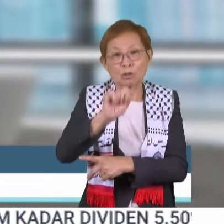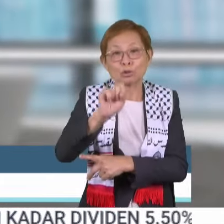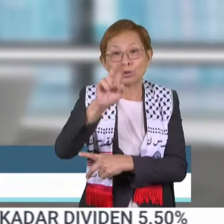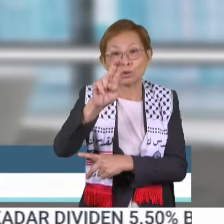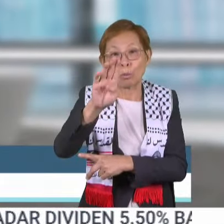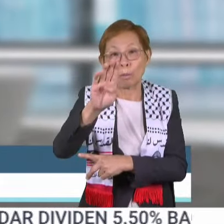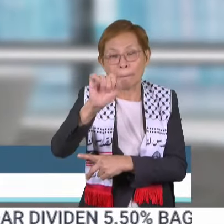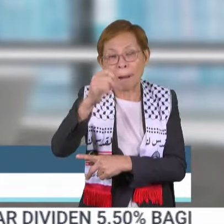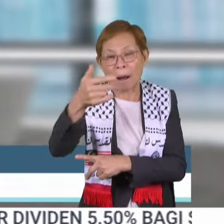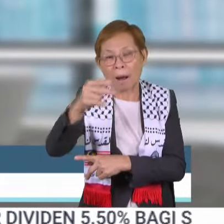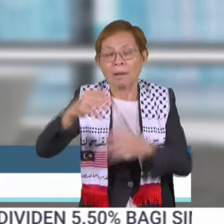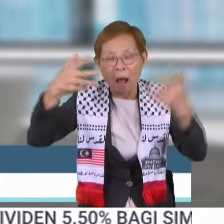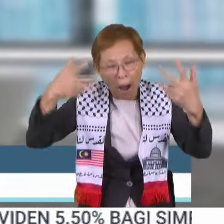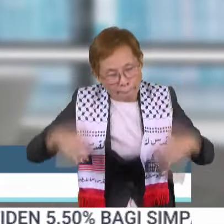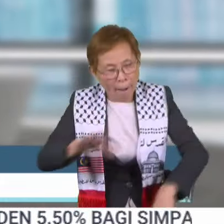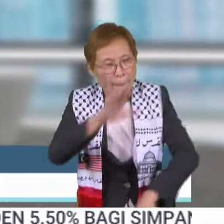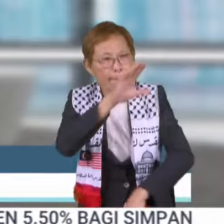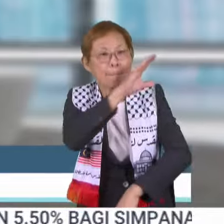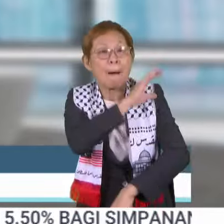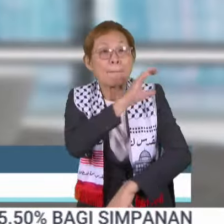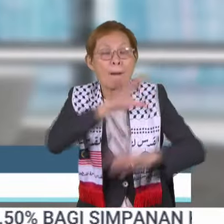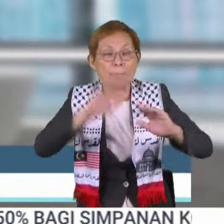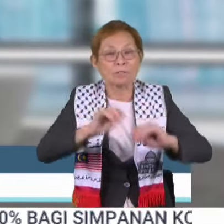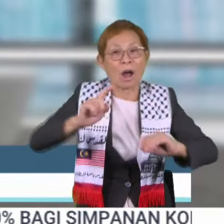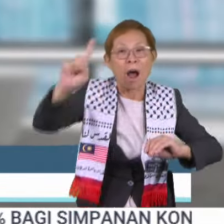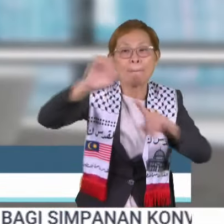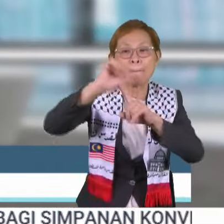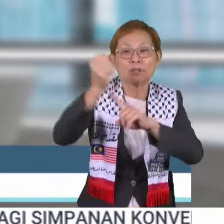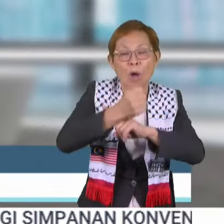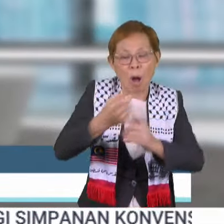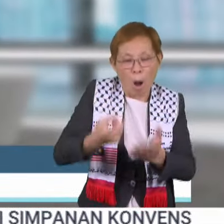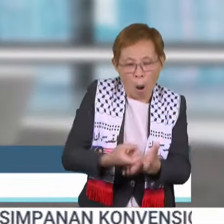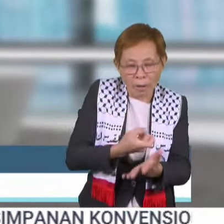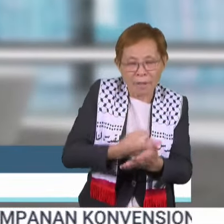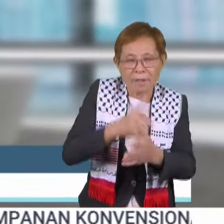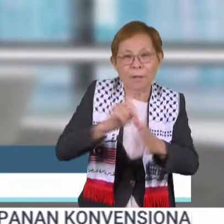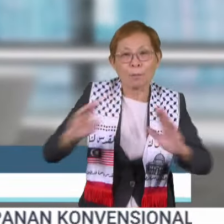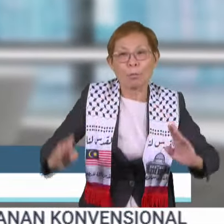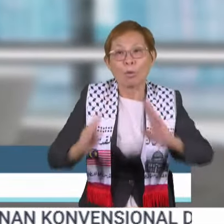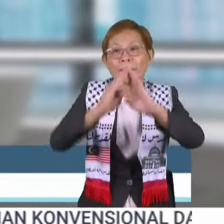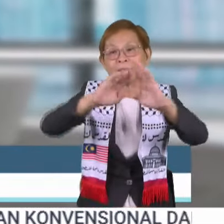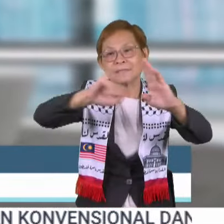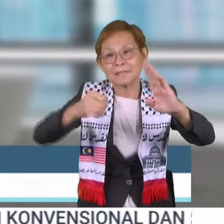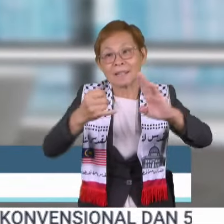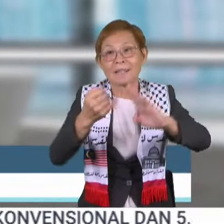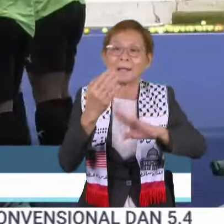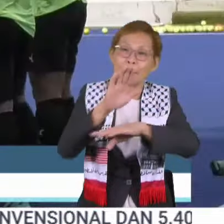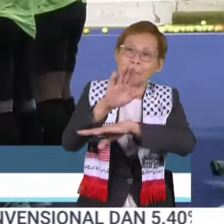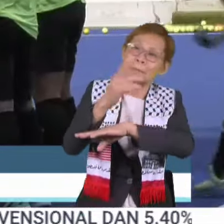Kamal selepas mempengerusikan mesyuarat khas pertama persatuan itu di bukit Jalil siang